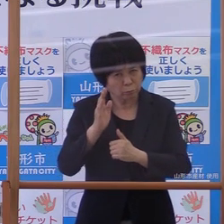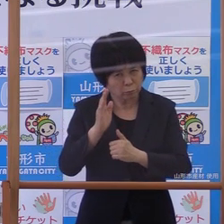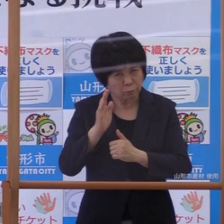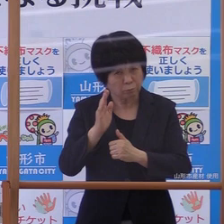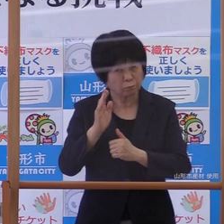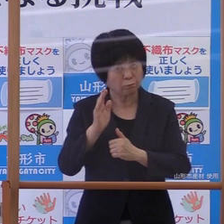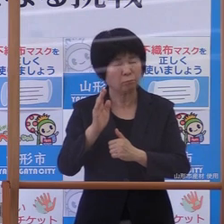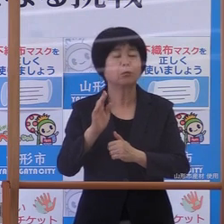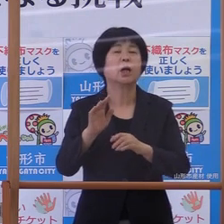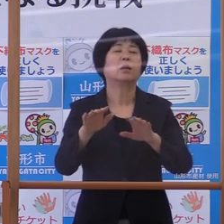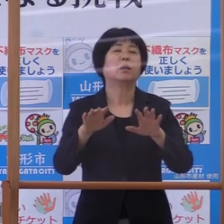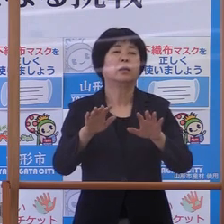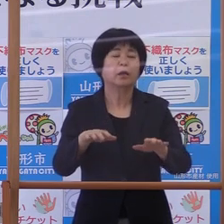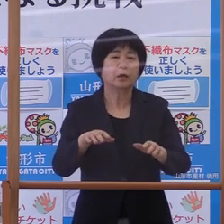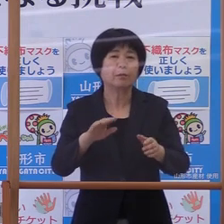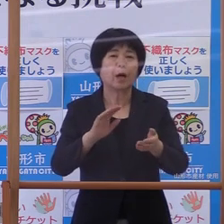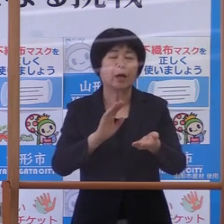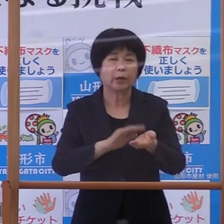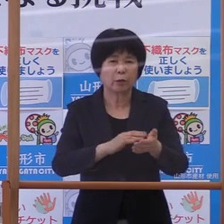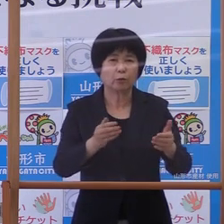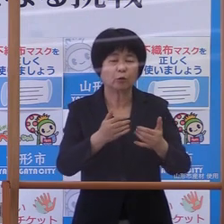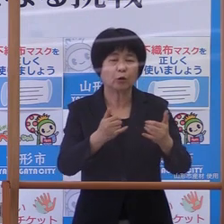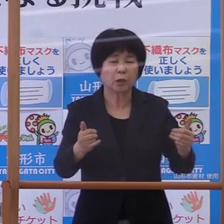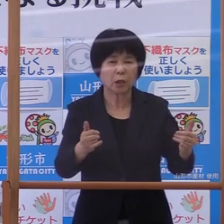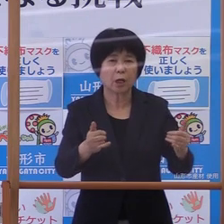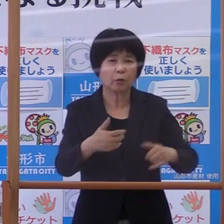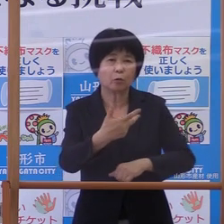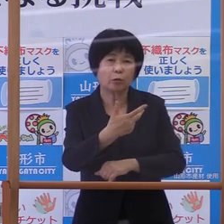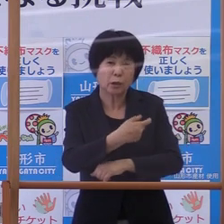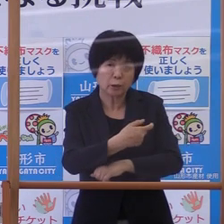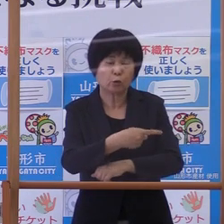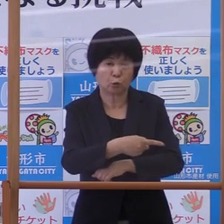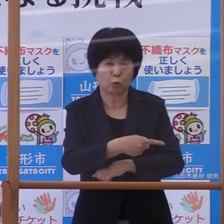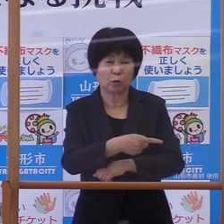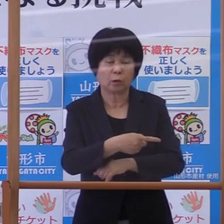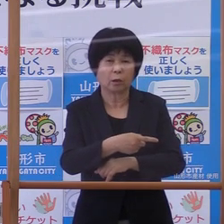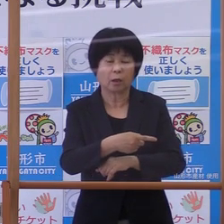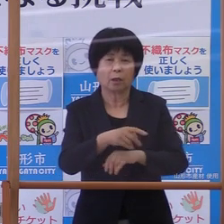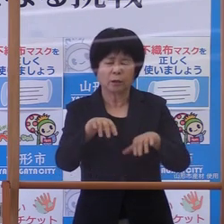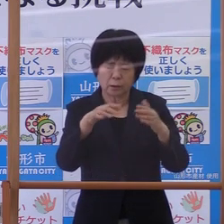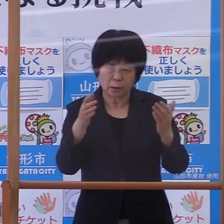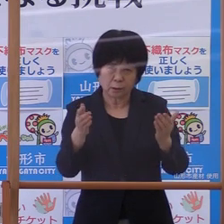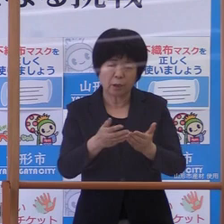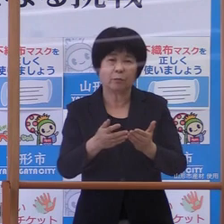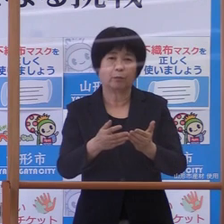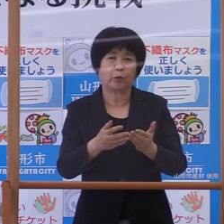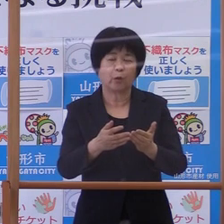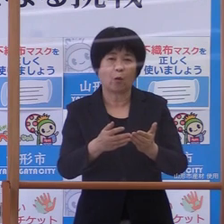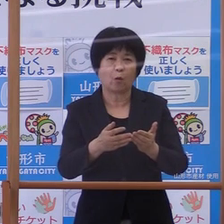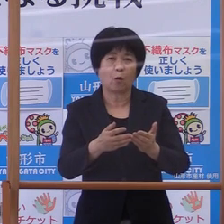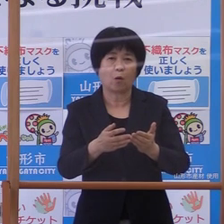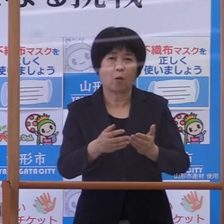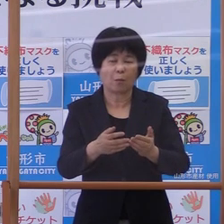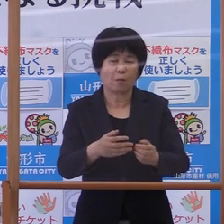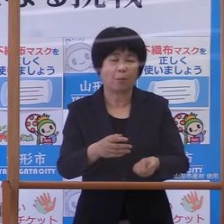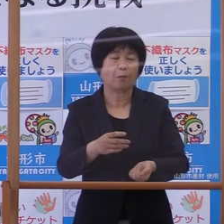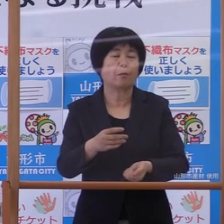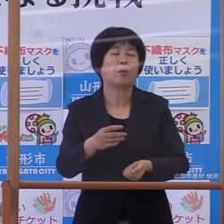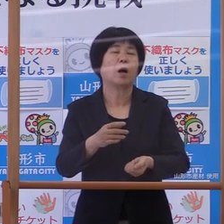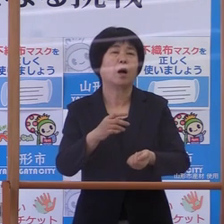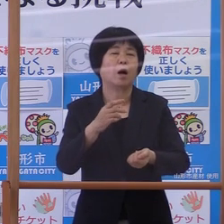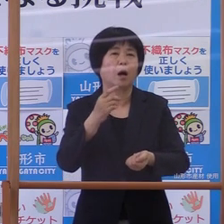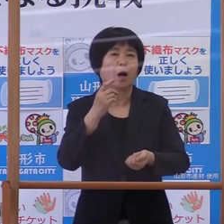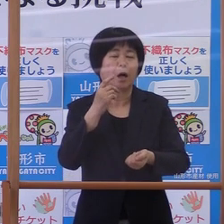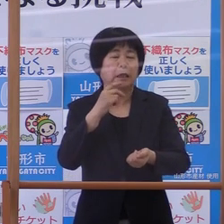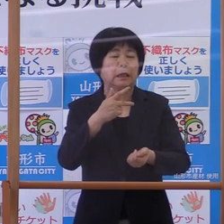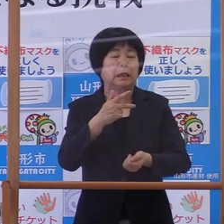現在ですね、医療従事者の接種ということで、あの全ての方、まあ、歯科医師会の皆様も含めてなのですが、